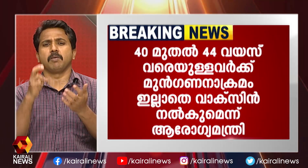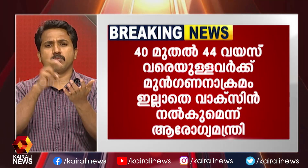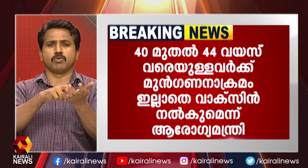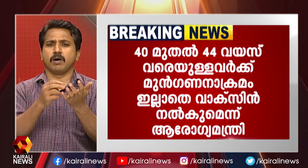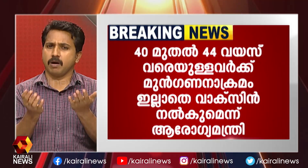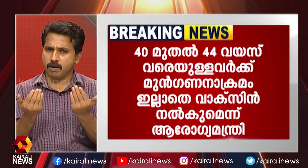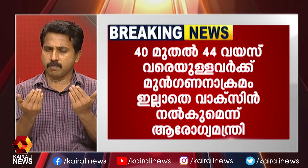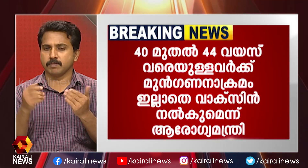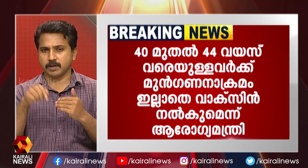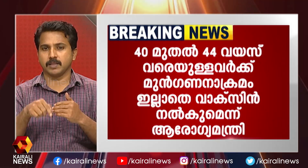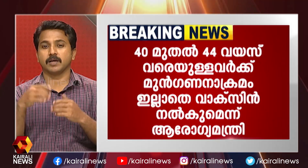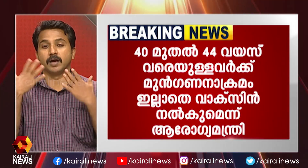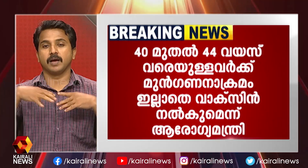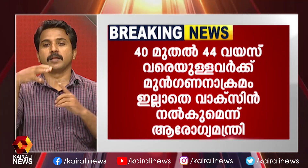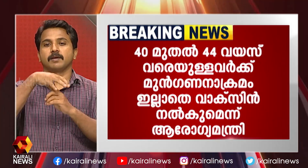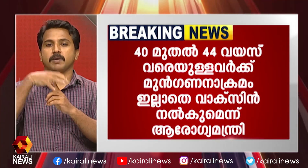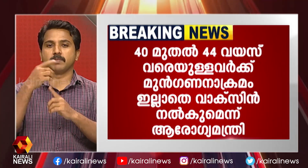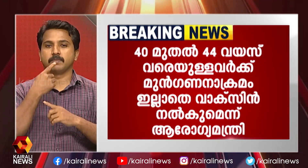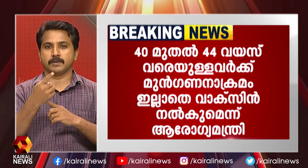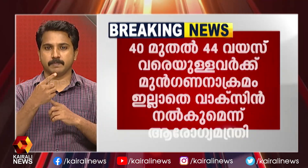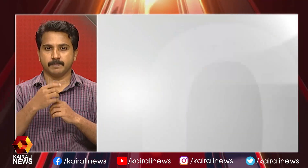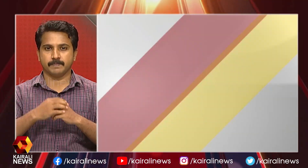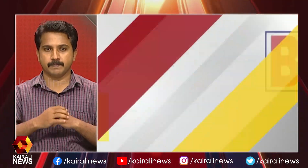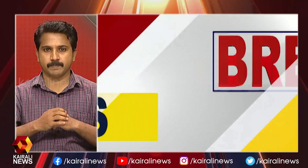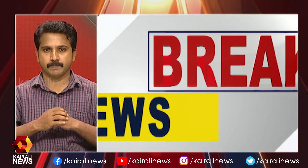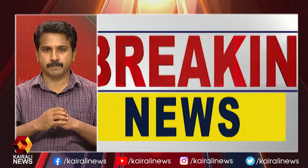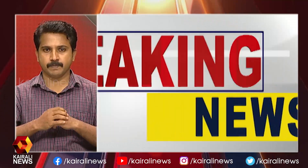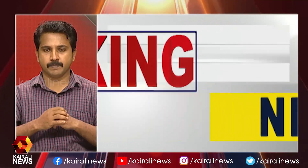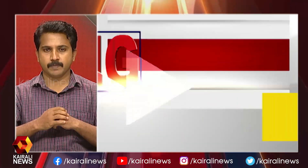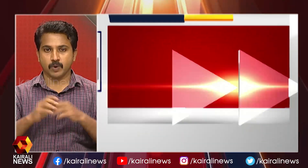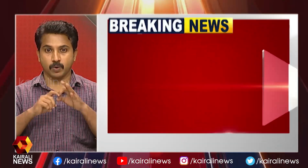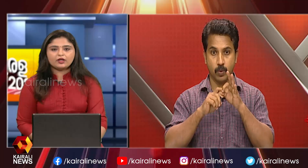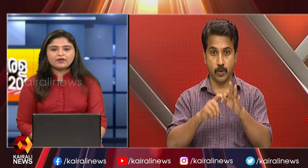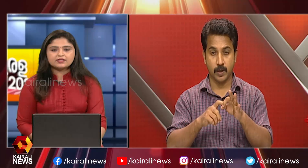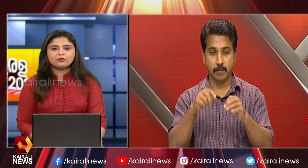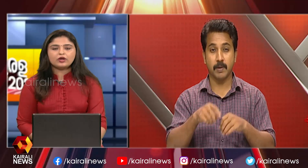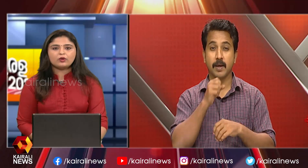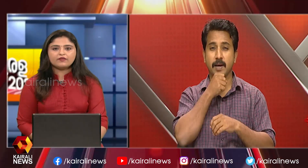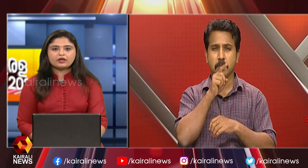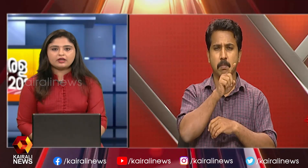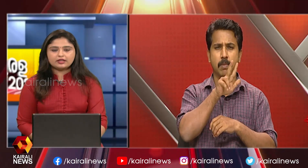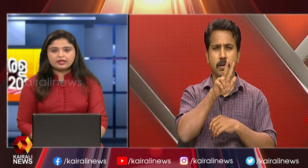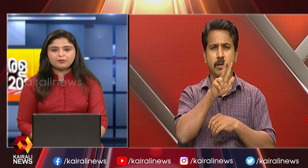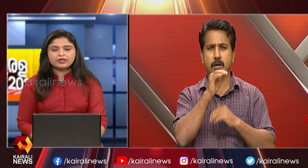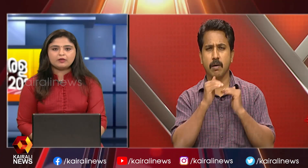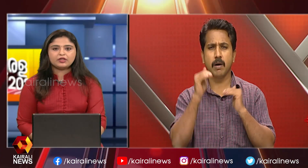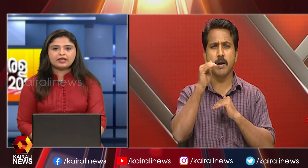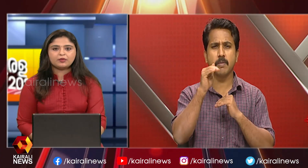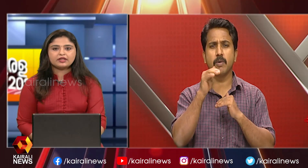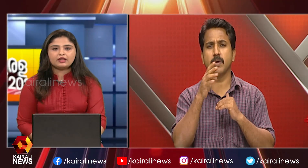ബുക്ക് ചെയ്യാവുന്നതാണ് എന്നുള്ളതാണ് ഇപ്പോൾ ആരോഗ്യവകുപ്പ് അറിയിച്ചിരിക്കുന്നത്. ഇതിനൊപ്പം തന്നെ ഈ 18 വയസ്സിന് മുകളിലുള്ളവർക്ക്